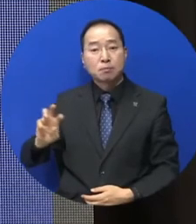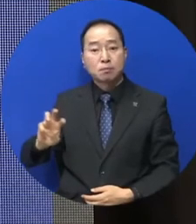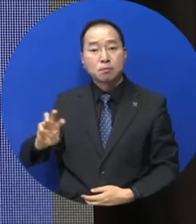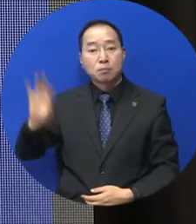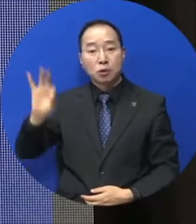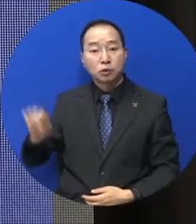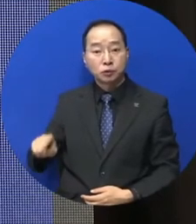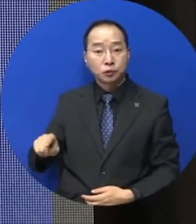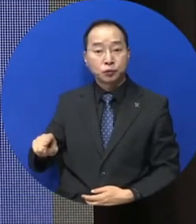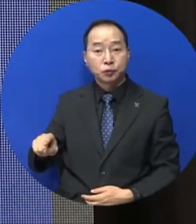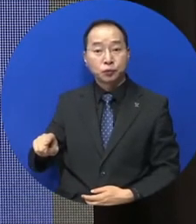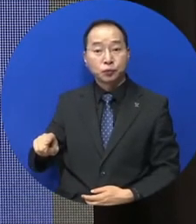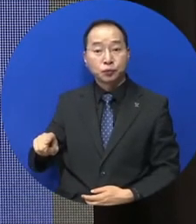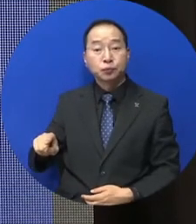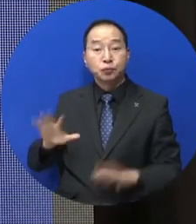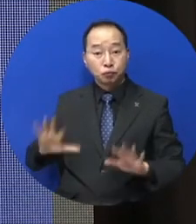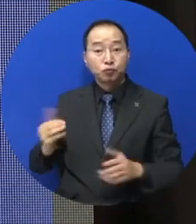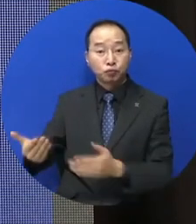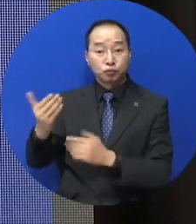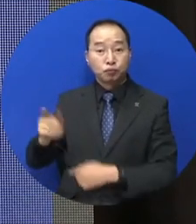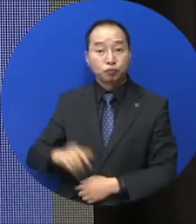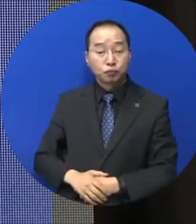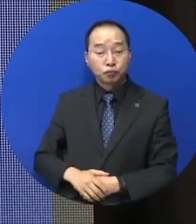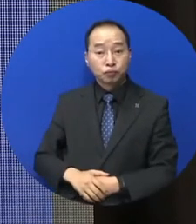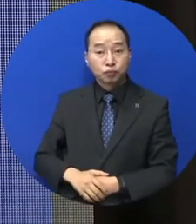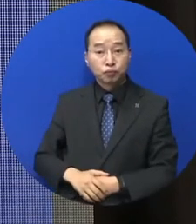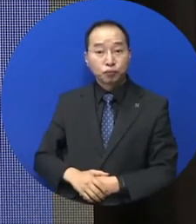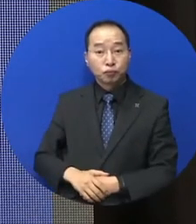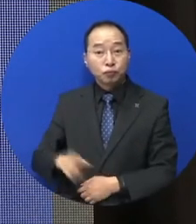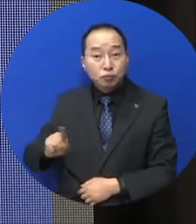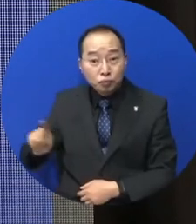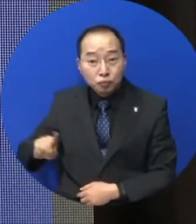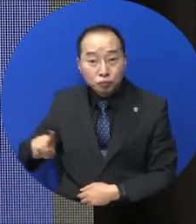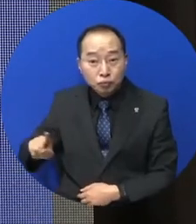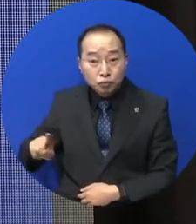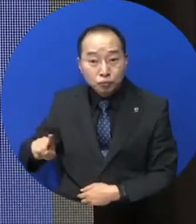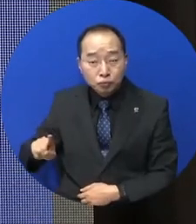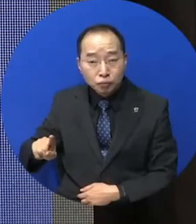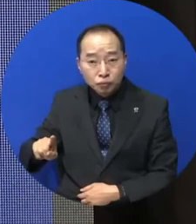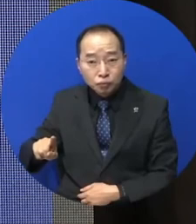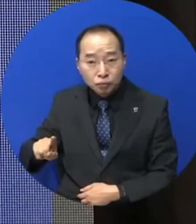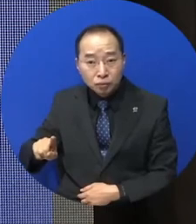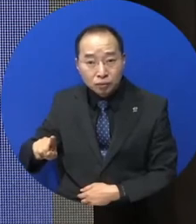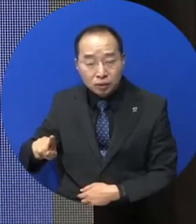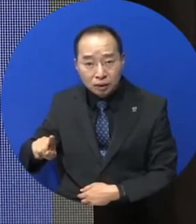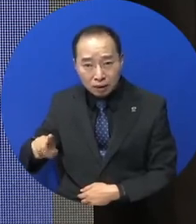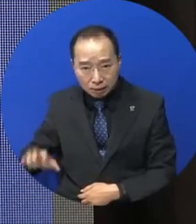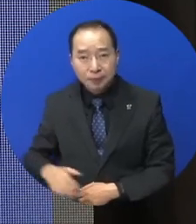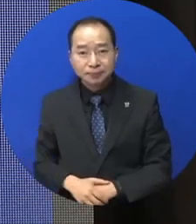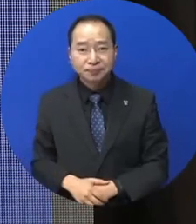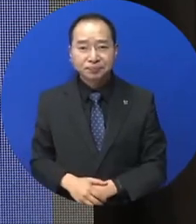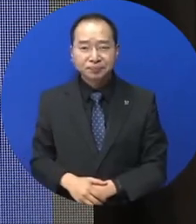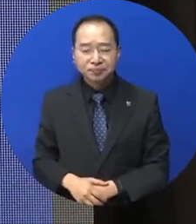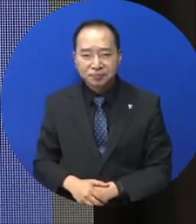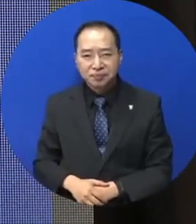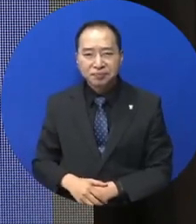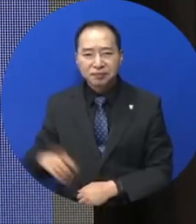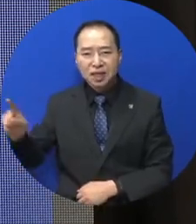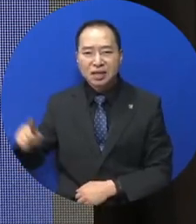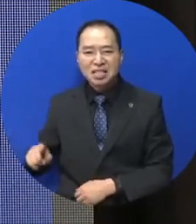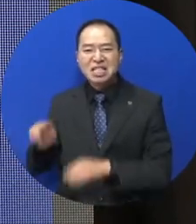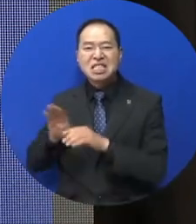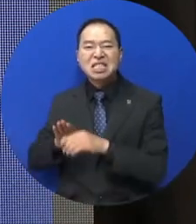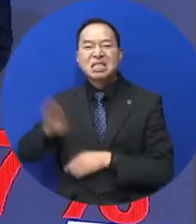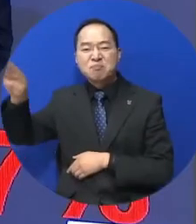정도 이렇게 나타나고 있습니다. 다시 말씀드리면 범진보 진영의 유권자를 총결집시킬